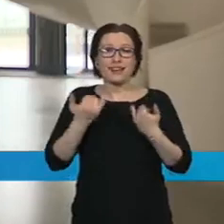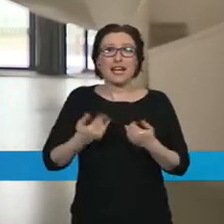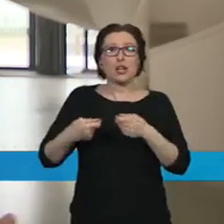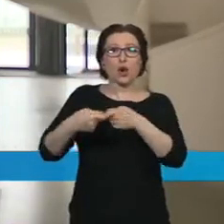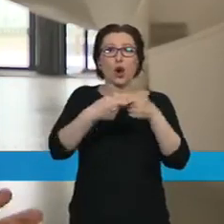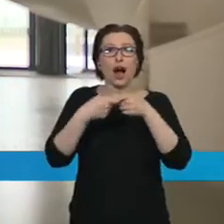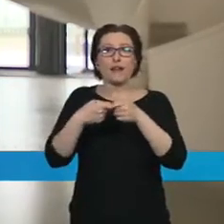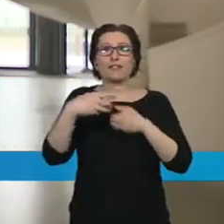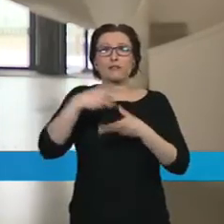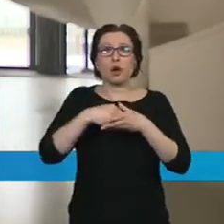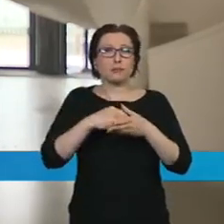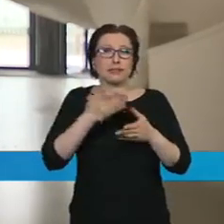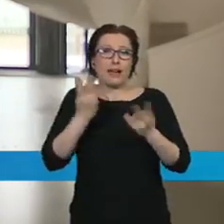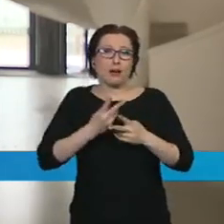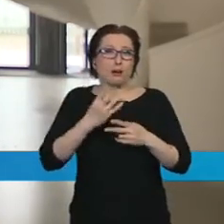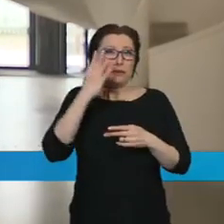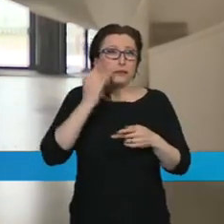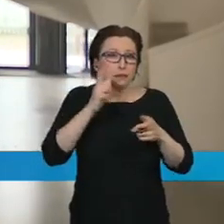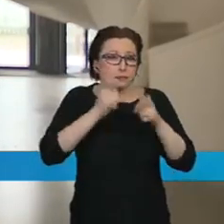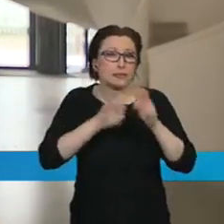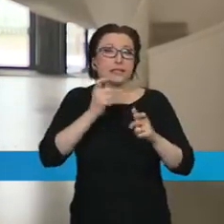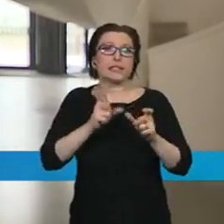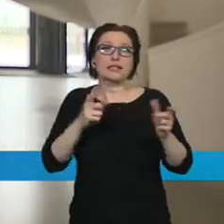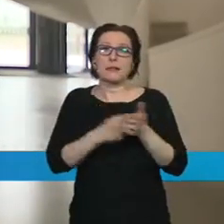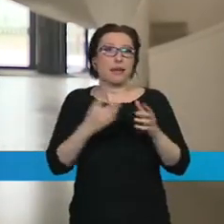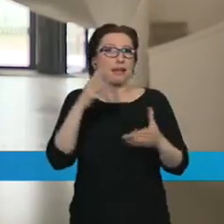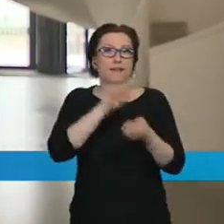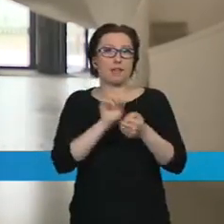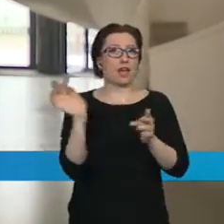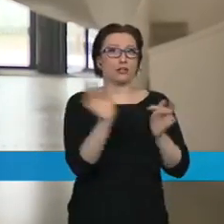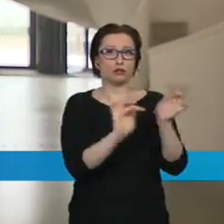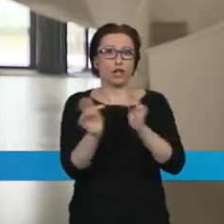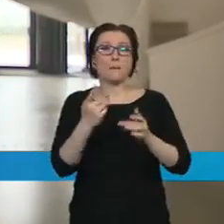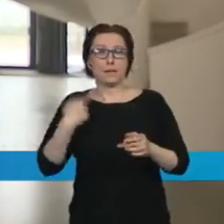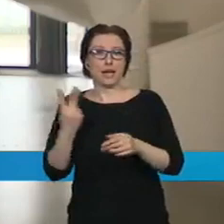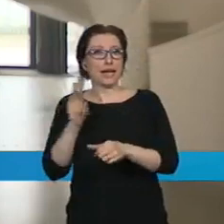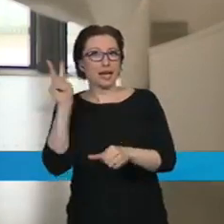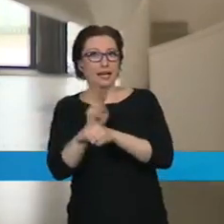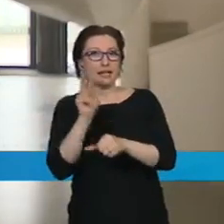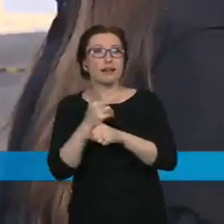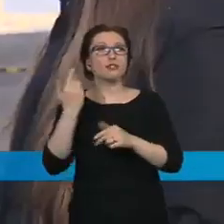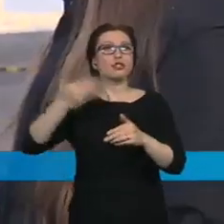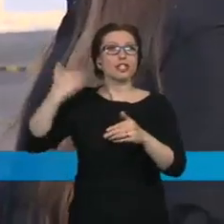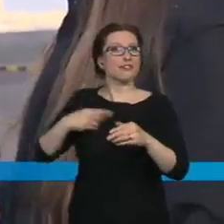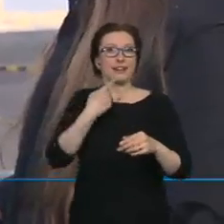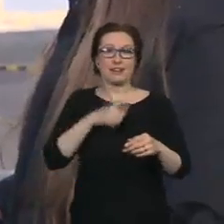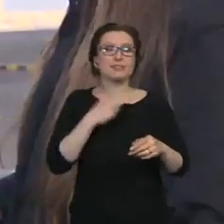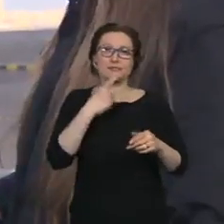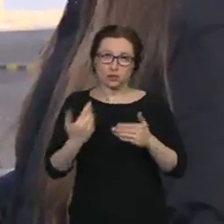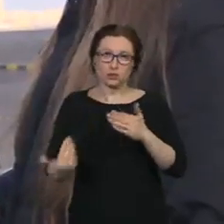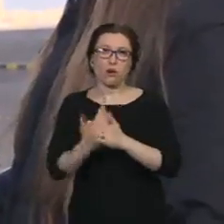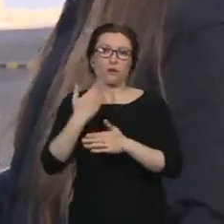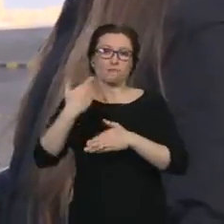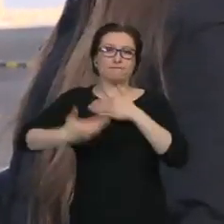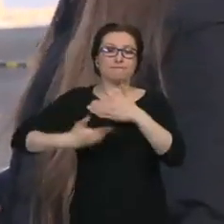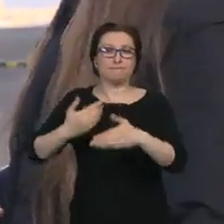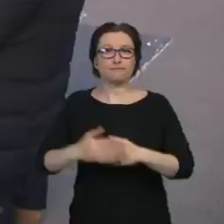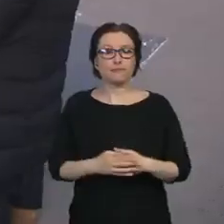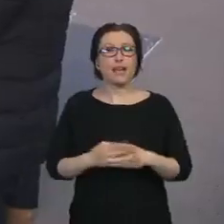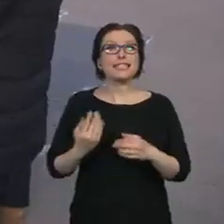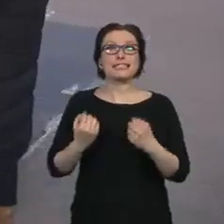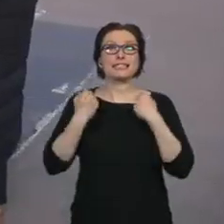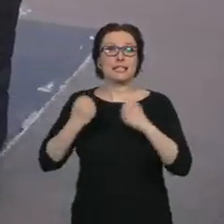lidí, kteří se navzájem nevěří. A my máme ambici hlídat, aby se Praha nevrátila do minulosti. Nejsilnější opoziční stranou bude